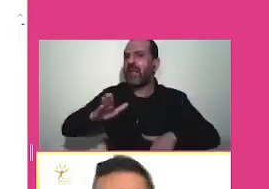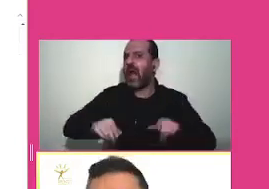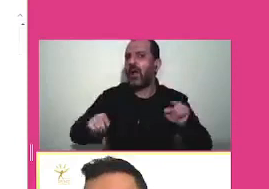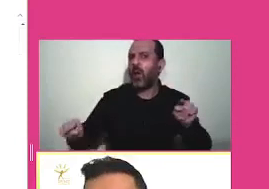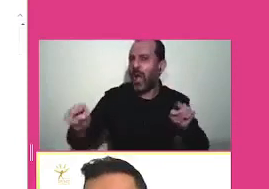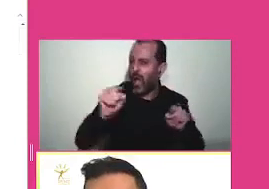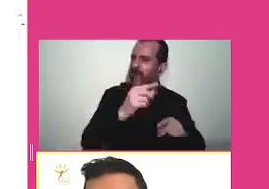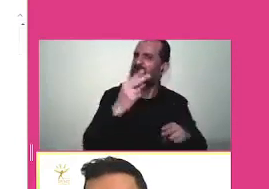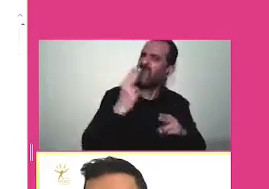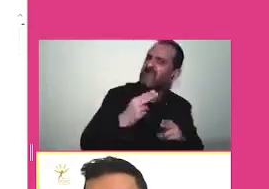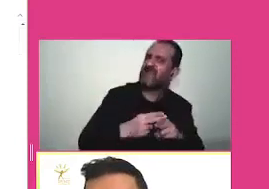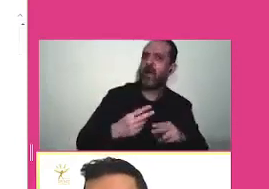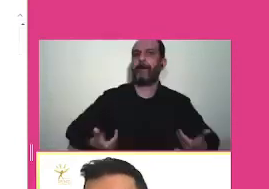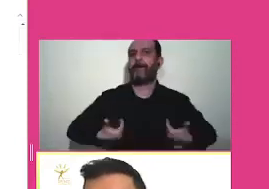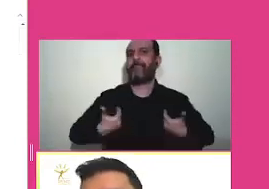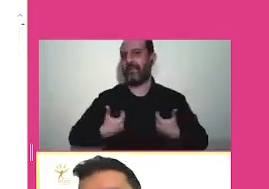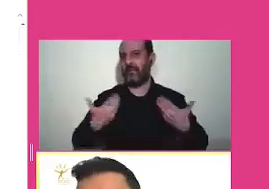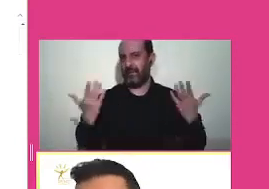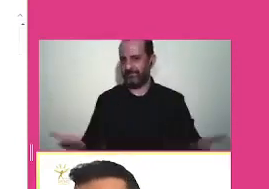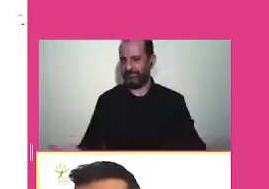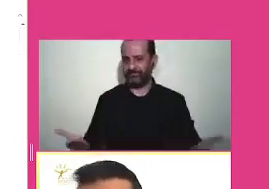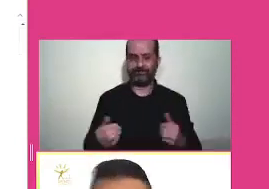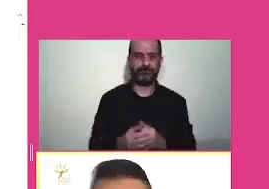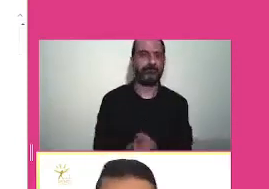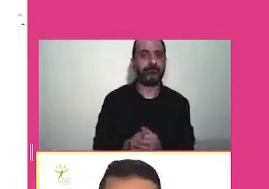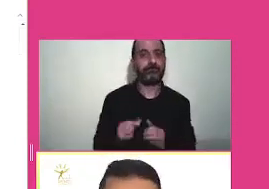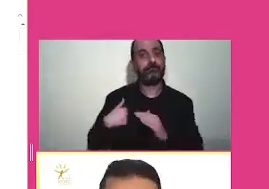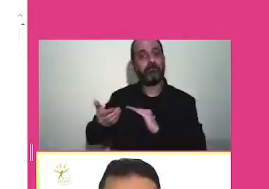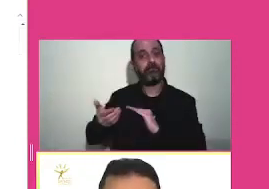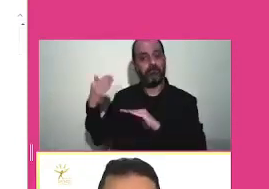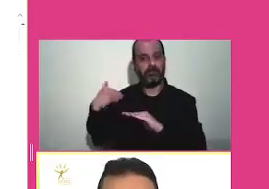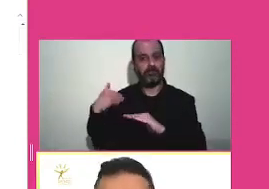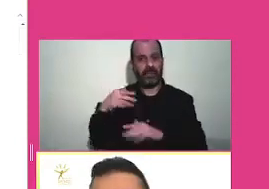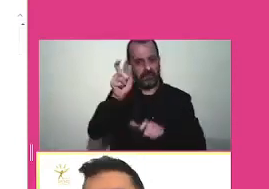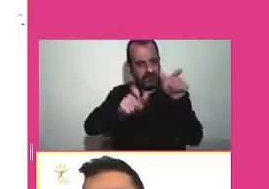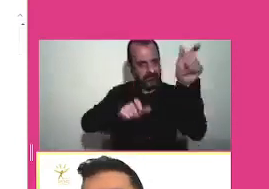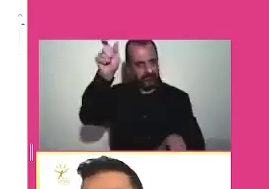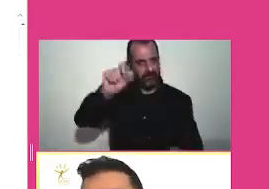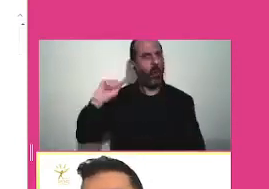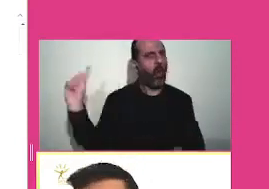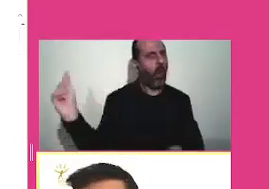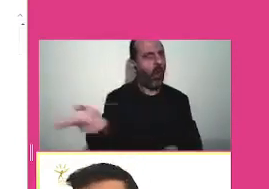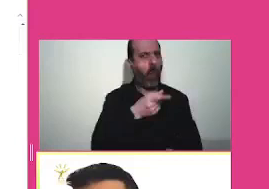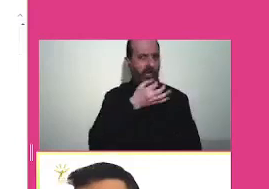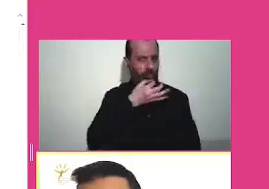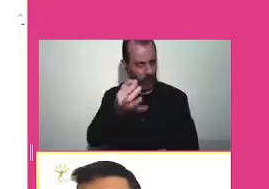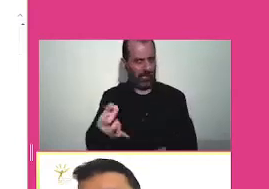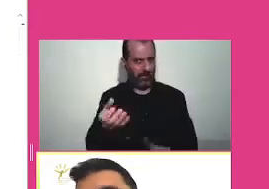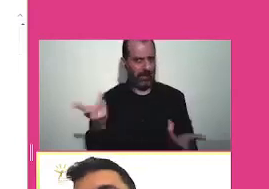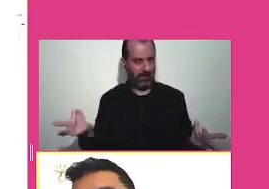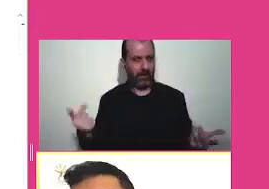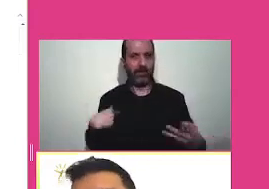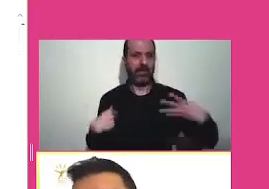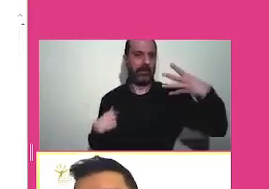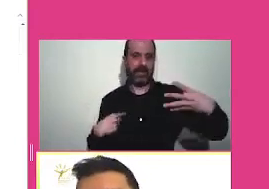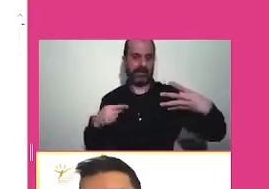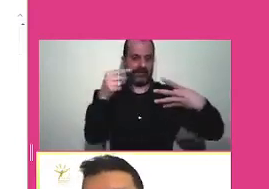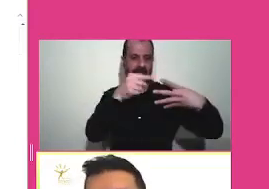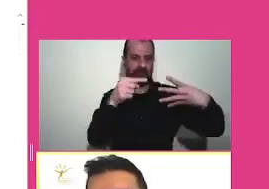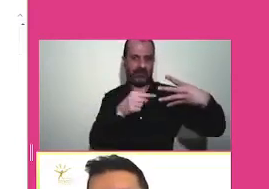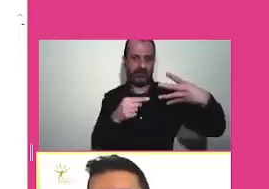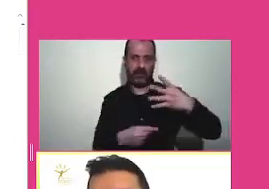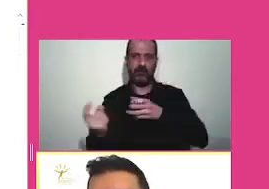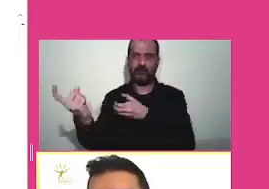Λοιπόν, όπως όλοι έτσι το αναφέρανε από την αρχή, είμαστε τέσσερις εταίροι, που δεν είναι και πάντα